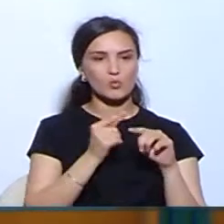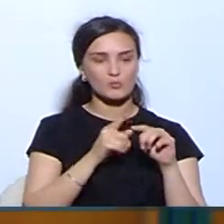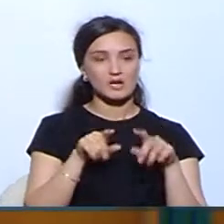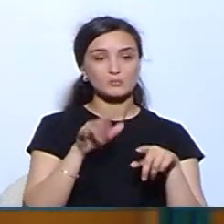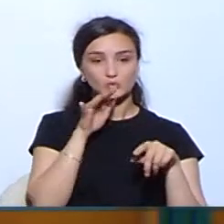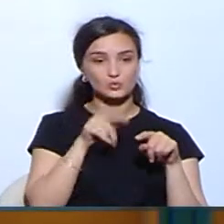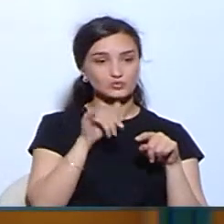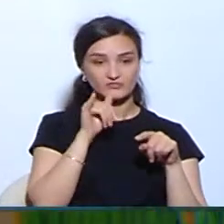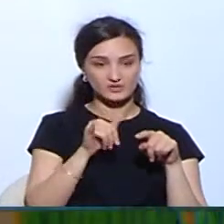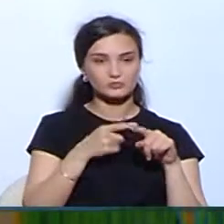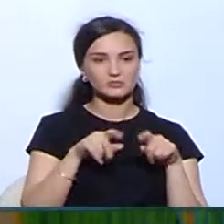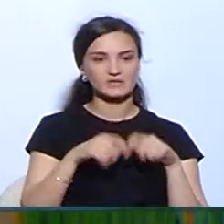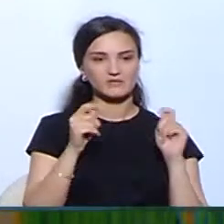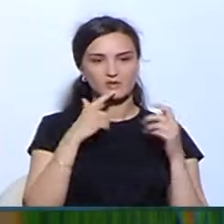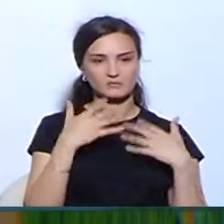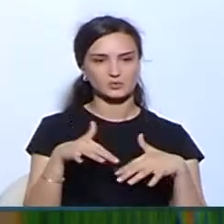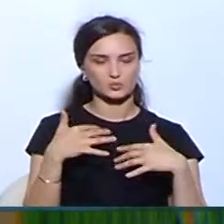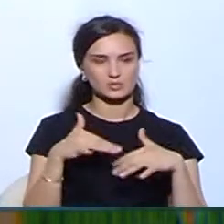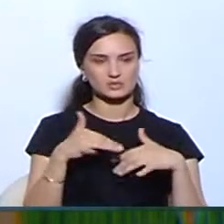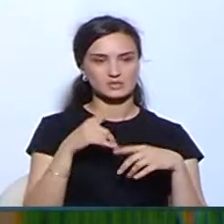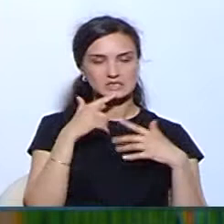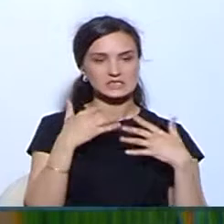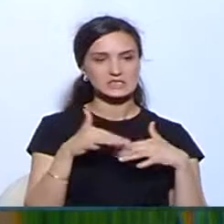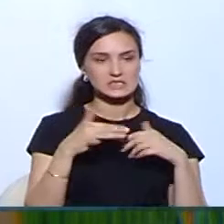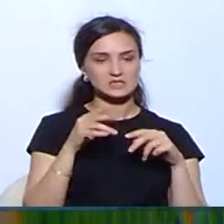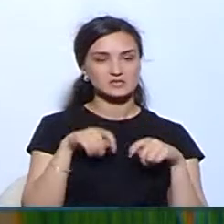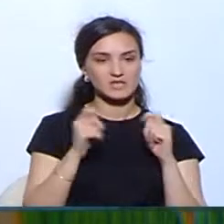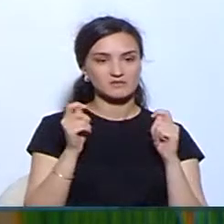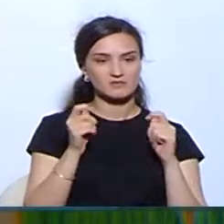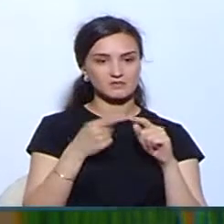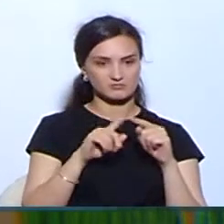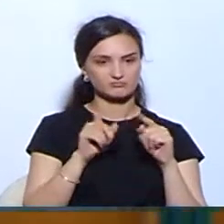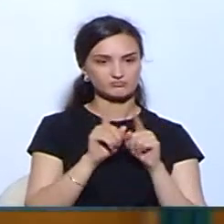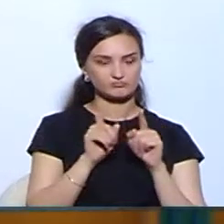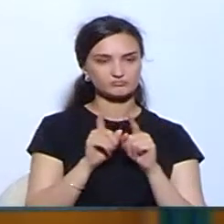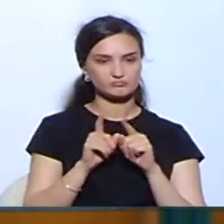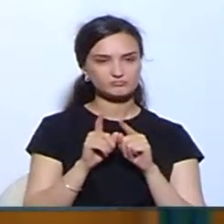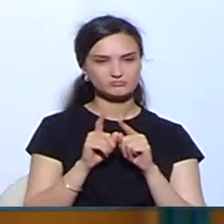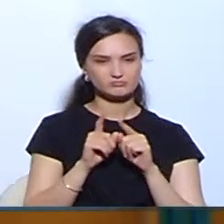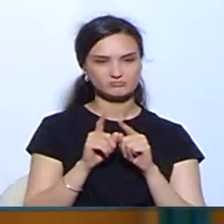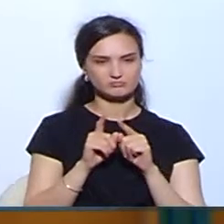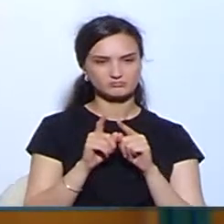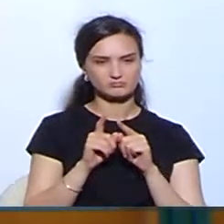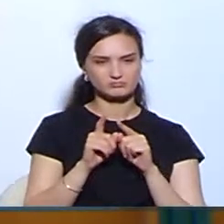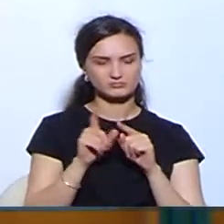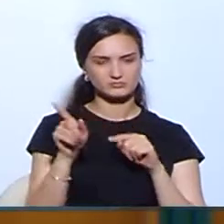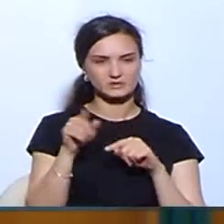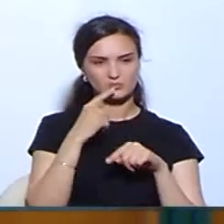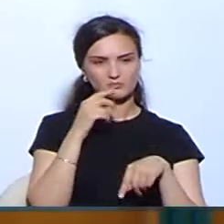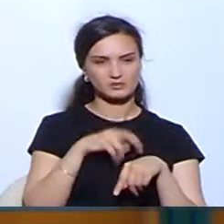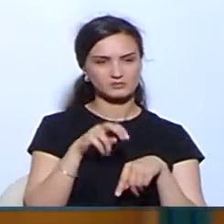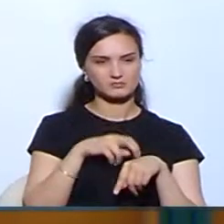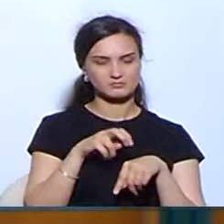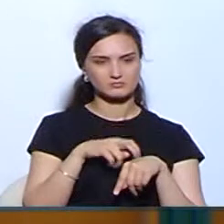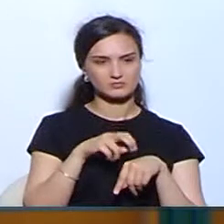ირღვევა მენსტრუალური ციკლი. მენსტრუალური ციკლის დარღვევასთან ერთად სახეზეა ხოლმე, როგორც ხეთიმ აღნიშნა,